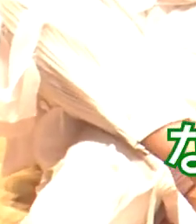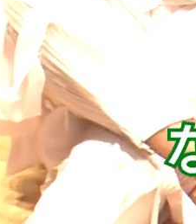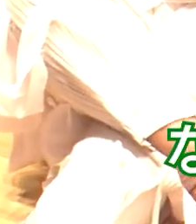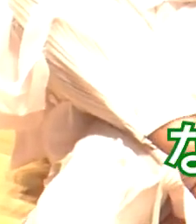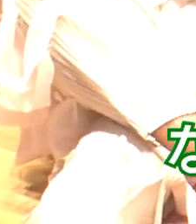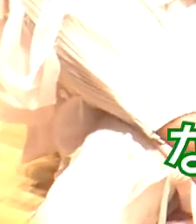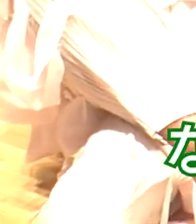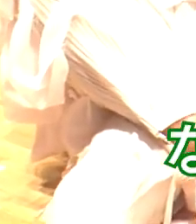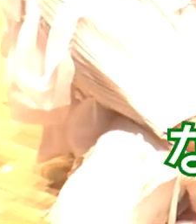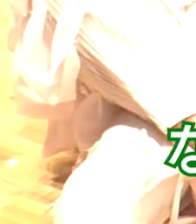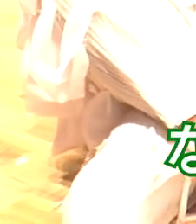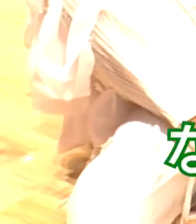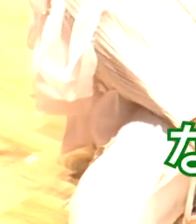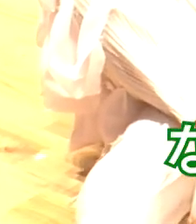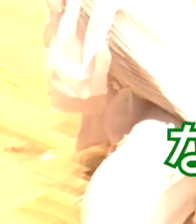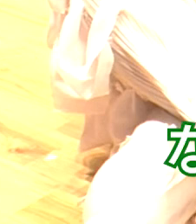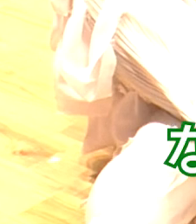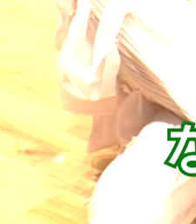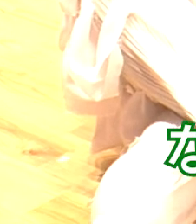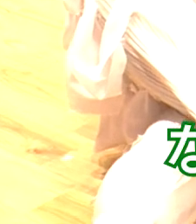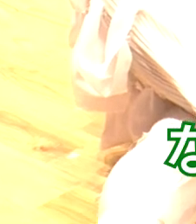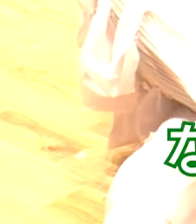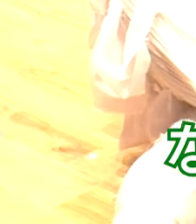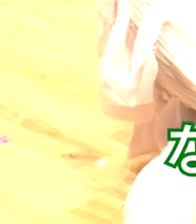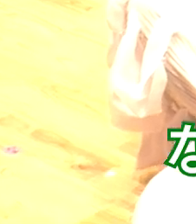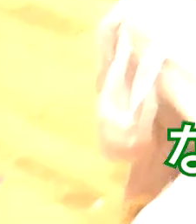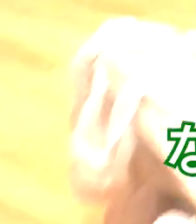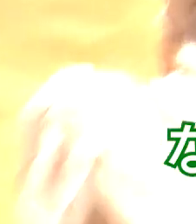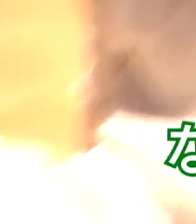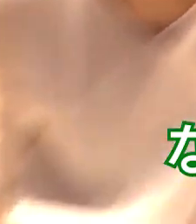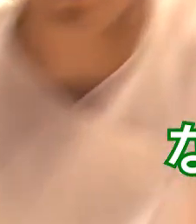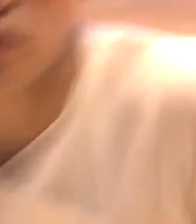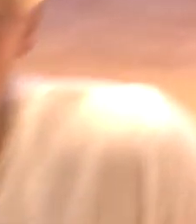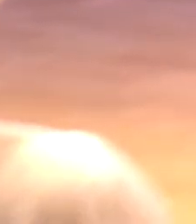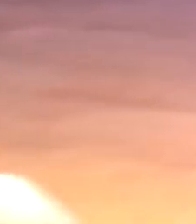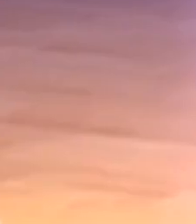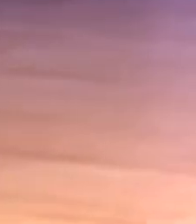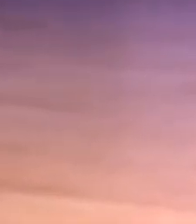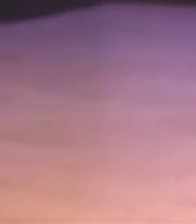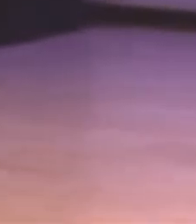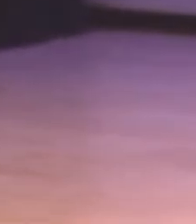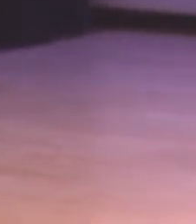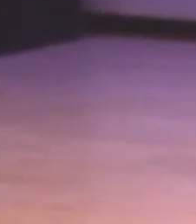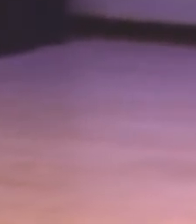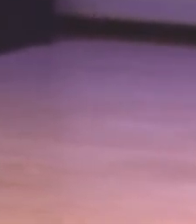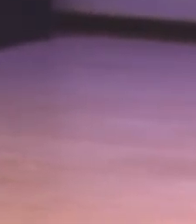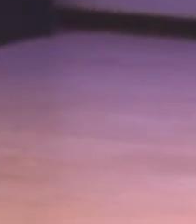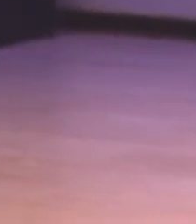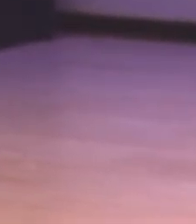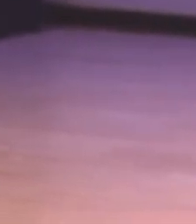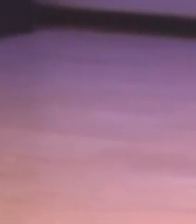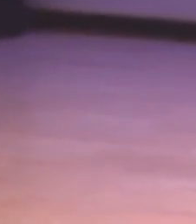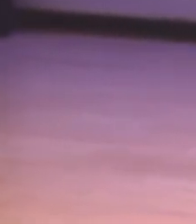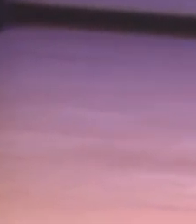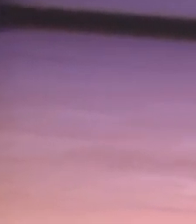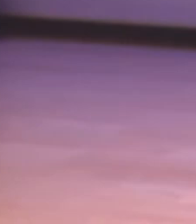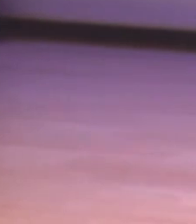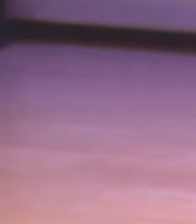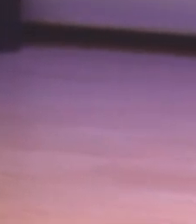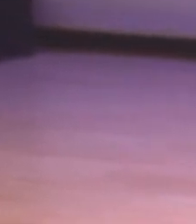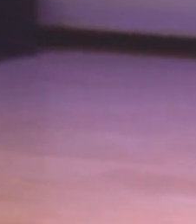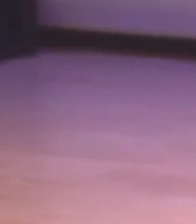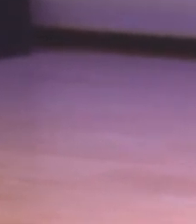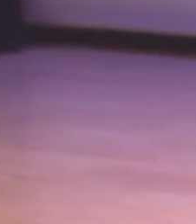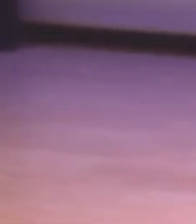いいちゃんだからこそできた役回りのそのそ創造そうそうゆうちゃんがありきでこれはねえんで気なもんだと思う